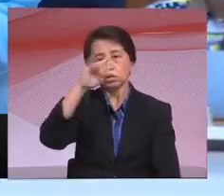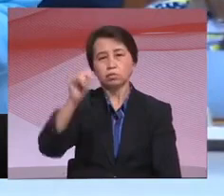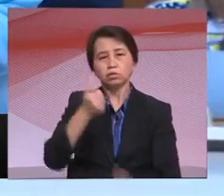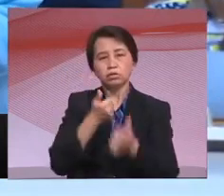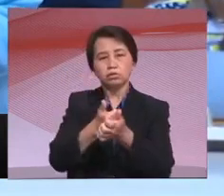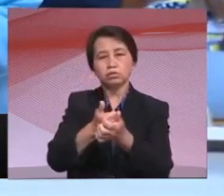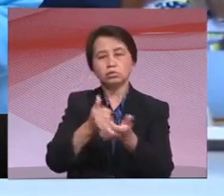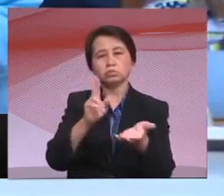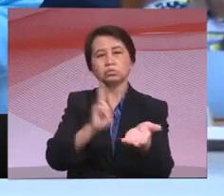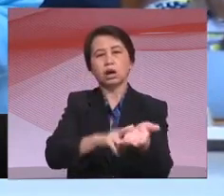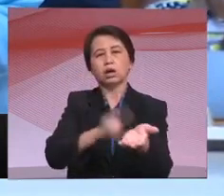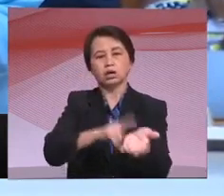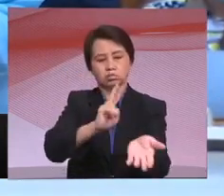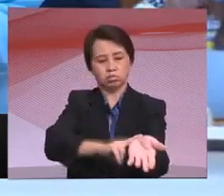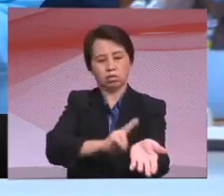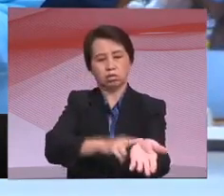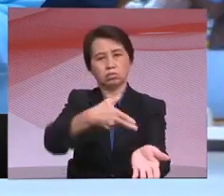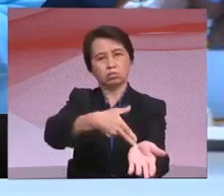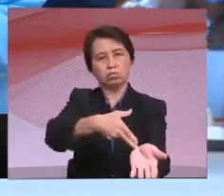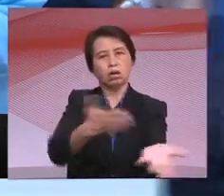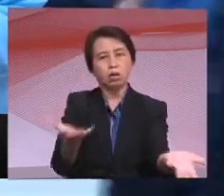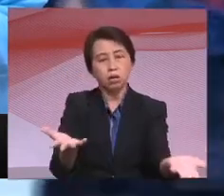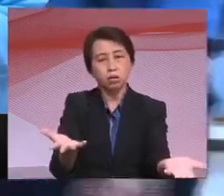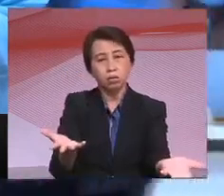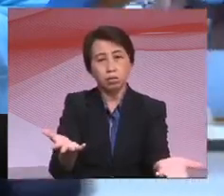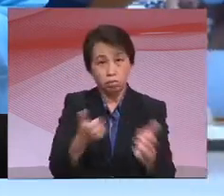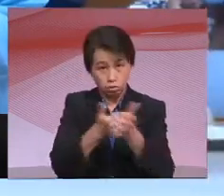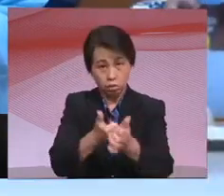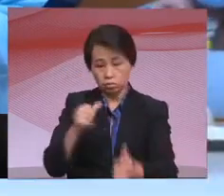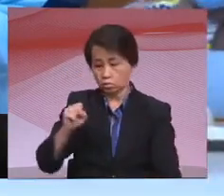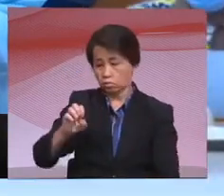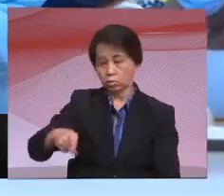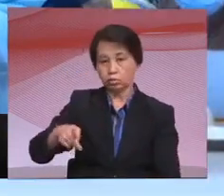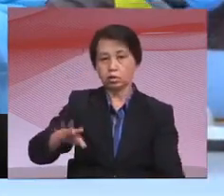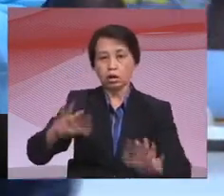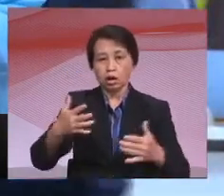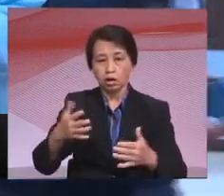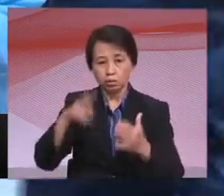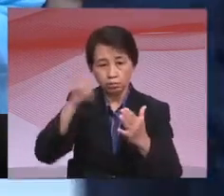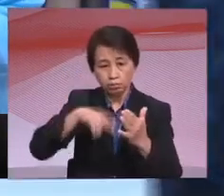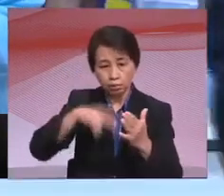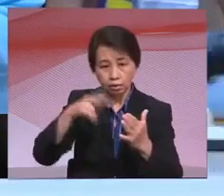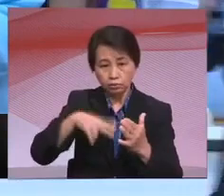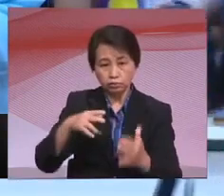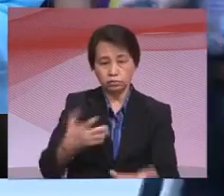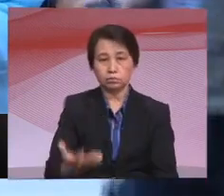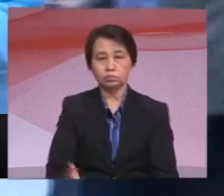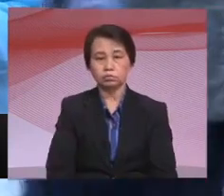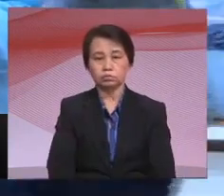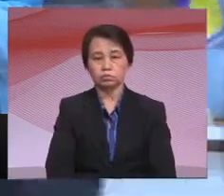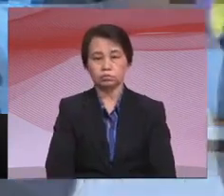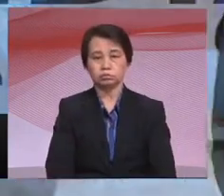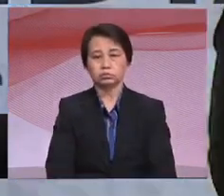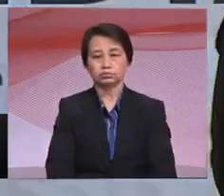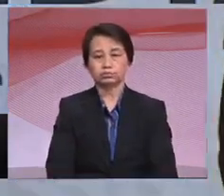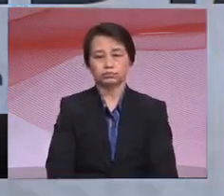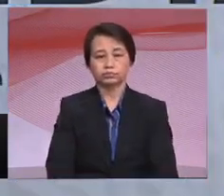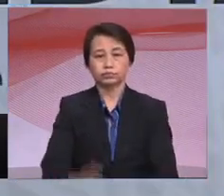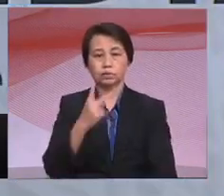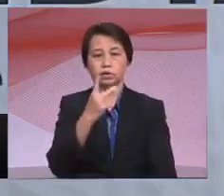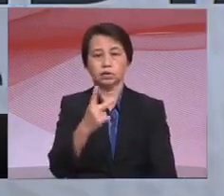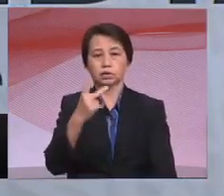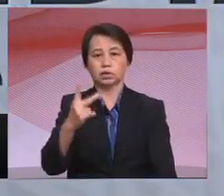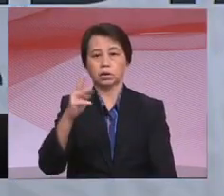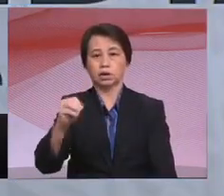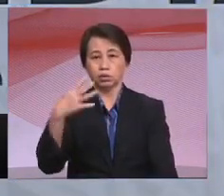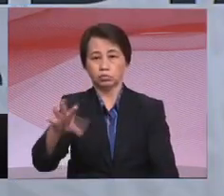SOP kerajaan? Soalan kedua saya, macam mana dengan bacaan dia? Adakah dia accurate? Jadi kita Kementerian Kesihatan